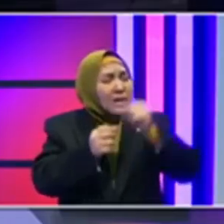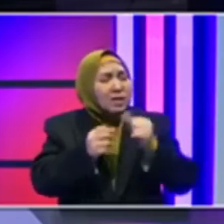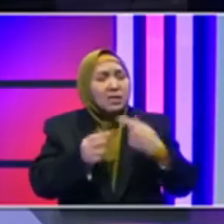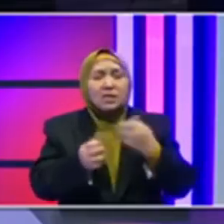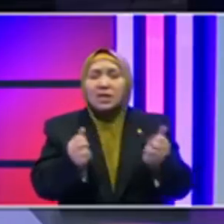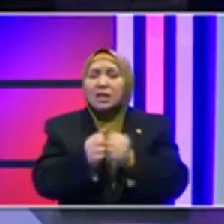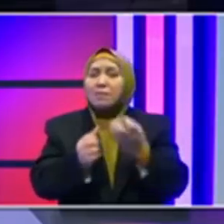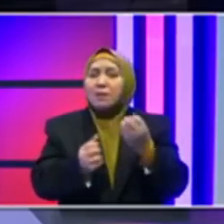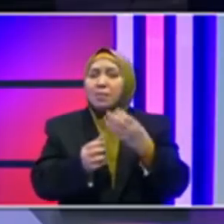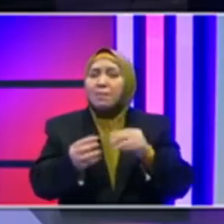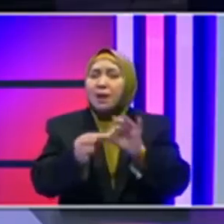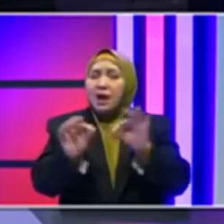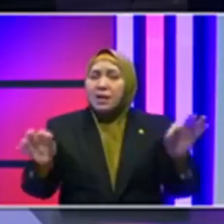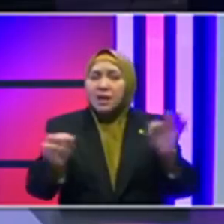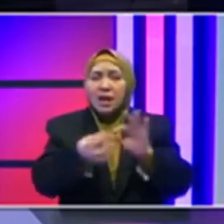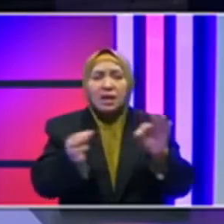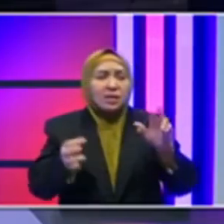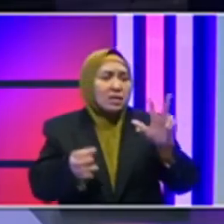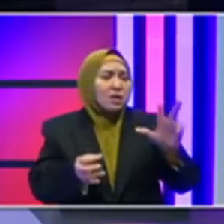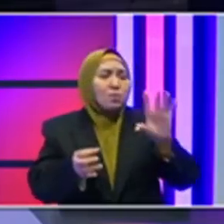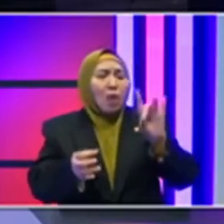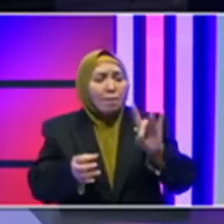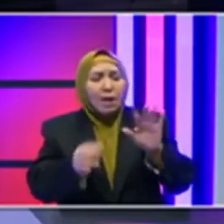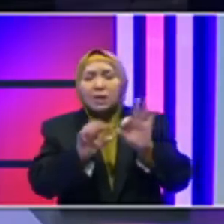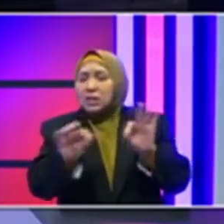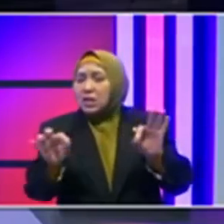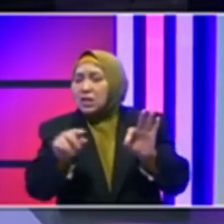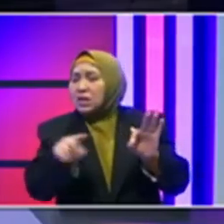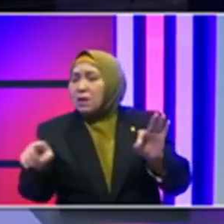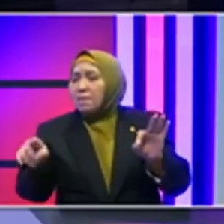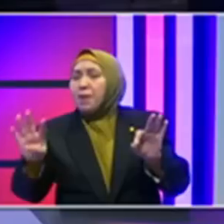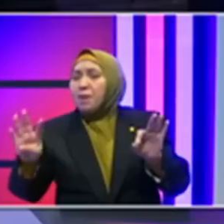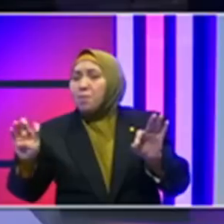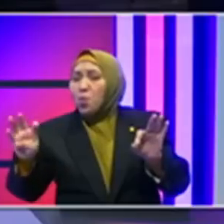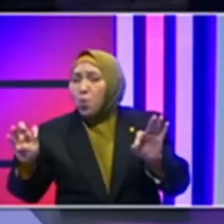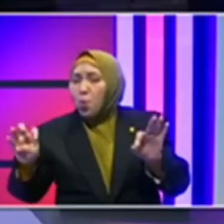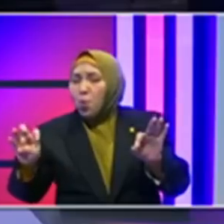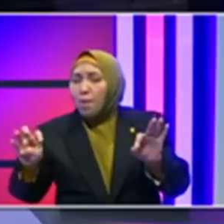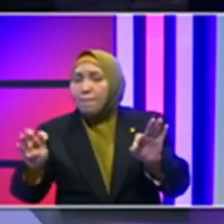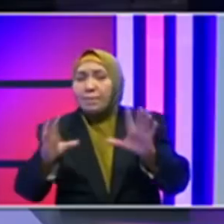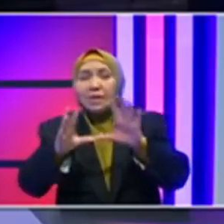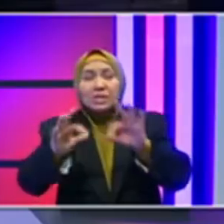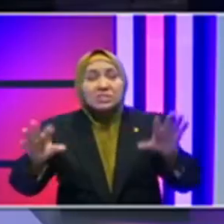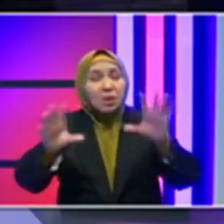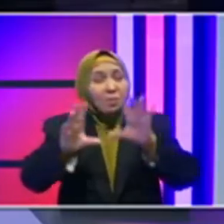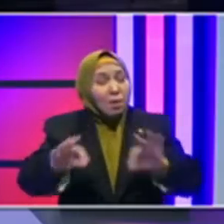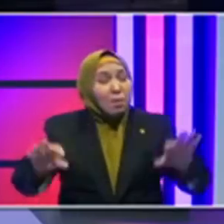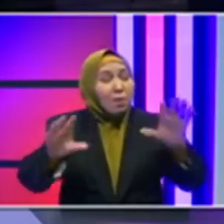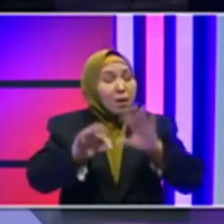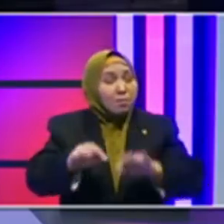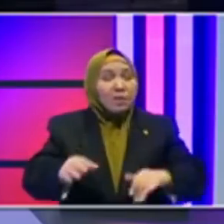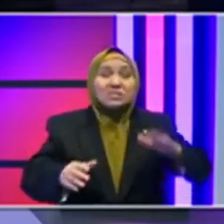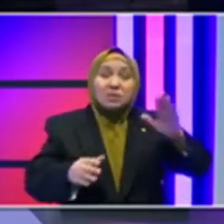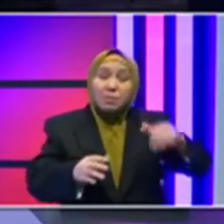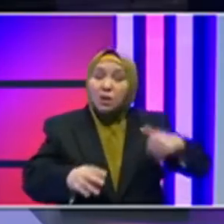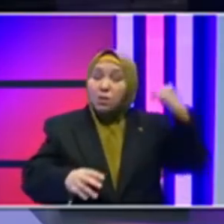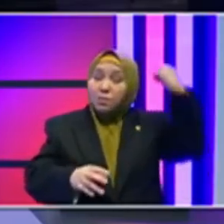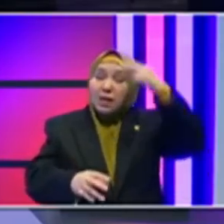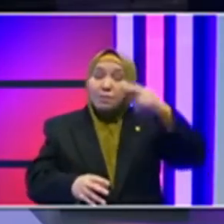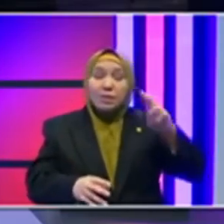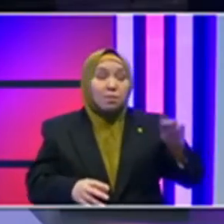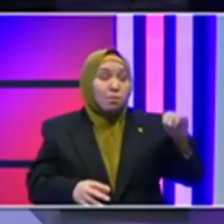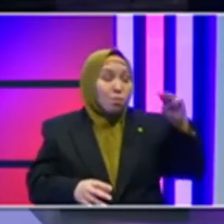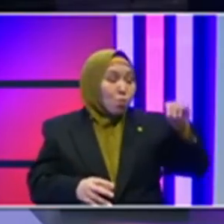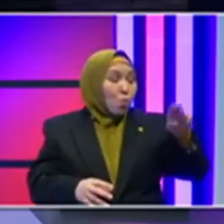ayat ayat 38 39 40 ya peristiwa-peristiwa sebelum nabi Musa bertemu Allah